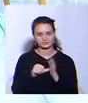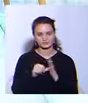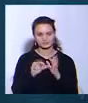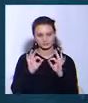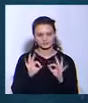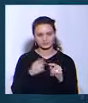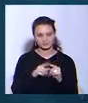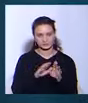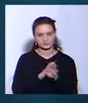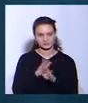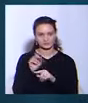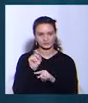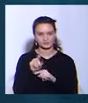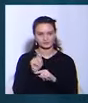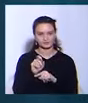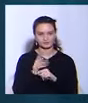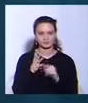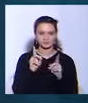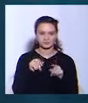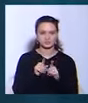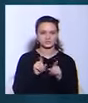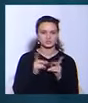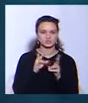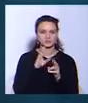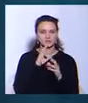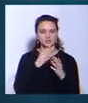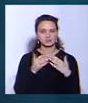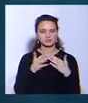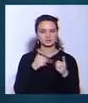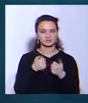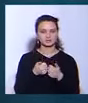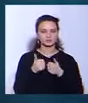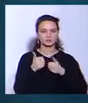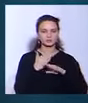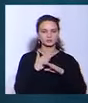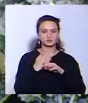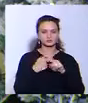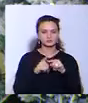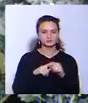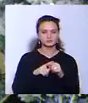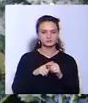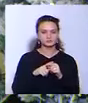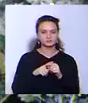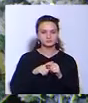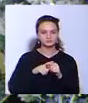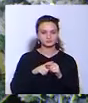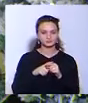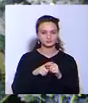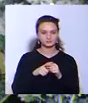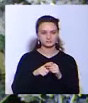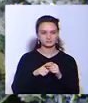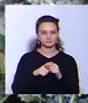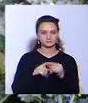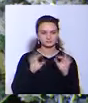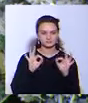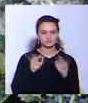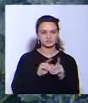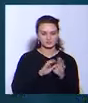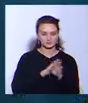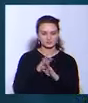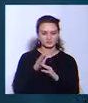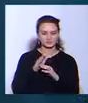ზუსტად ასრულებენ დავალებებს. თუ მაინც ჭირდება ქალის ხელი. როგორ არის მან? ასრულებენ დავალებებს. ბატონო? ზუსტად ასრულებენ.